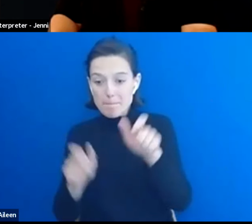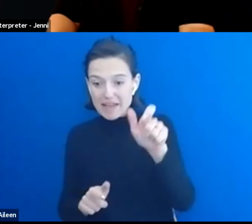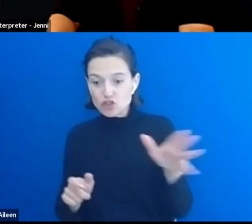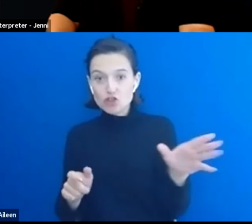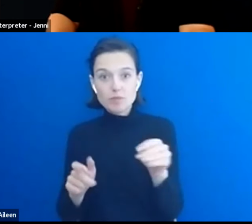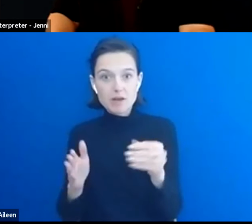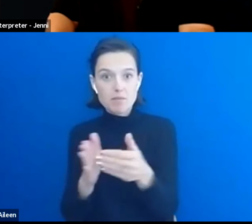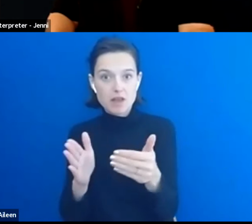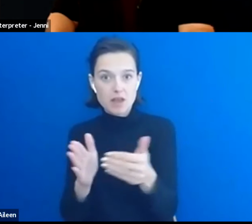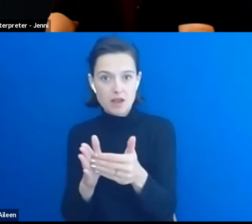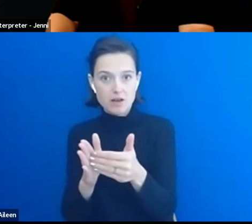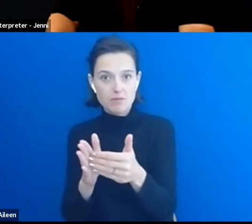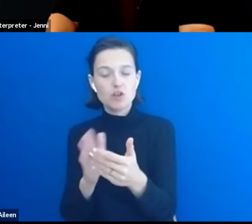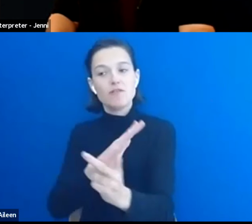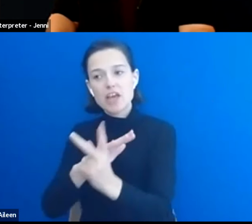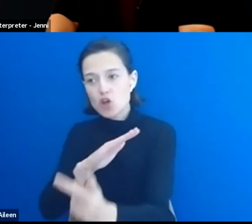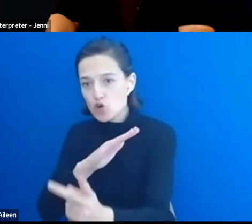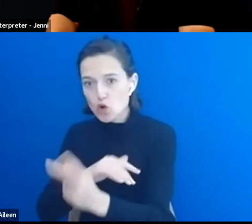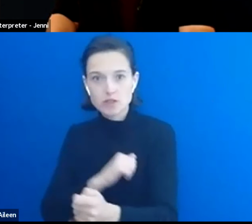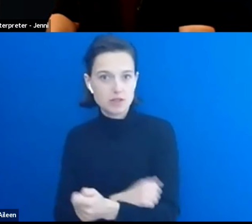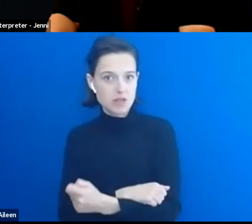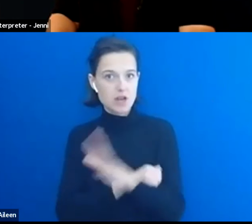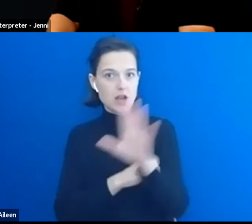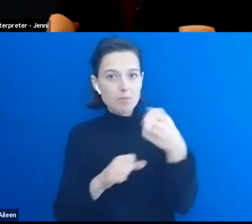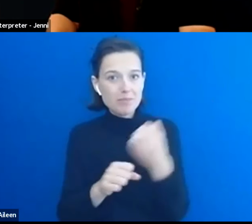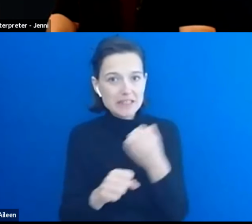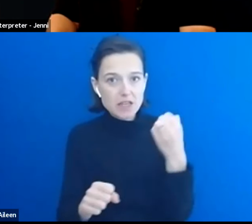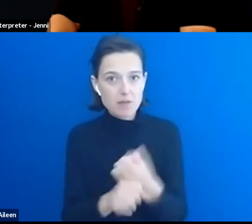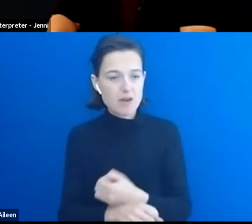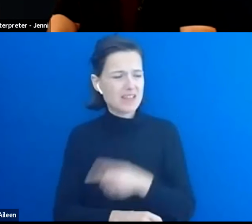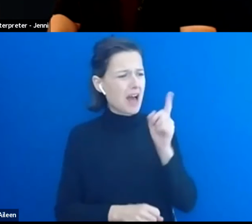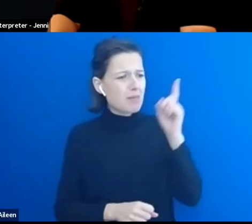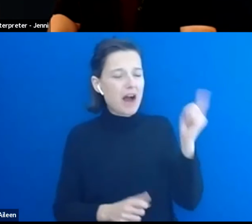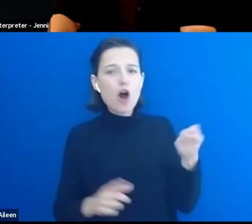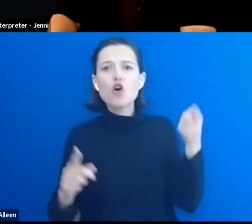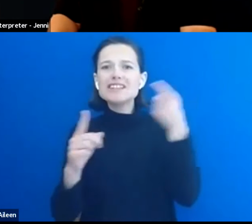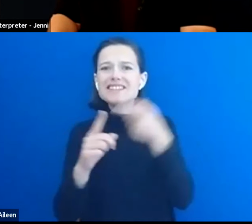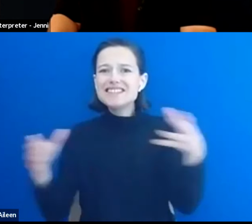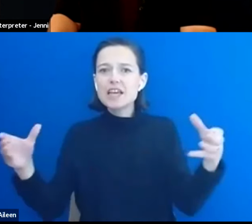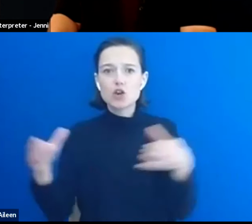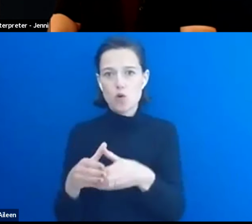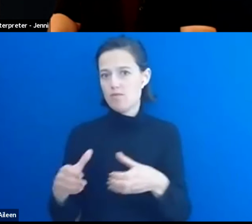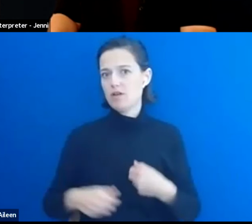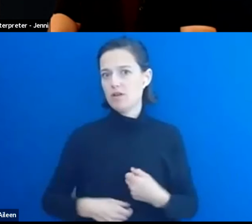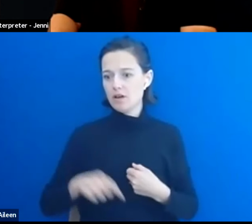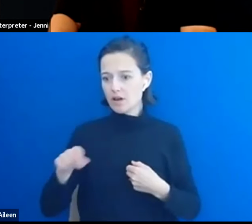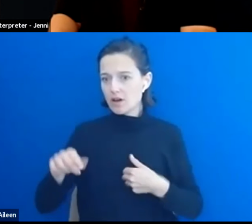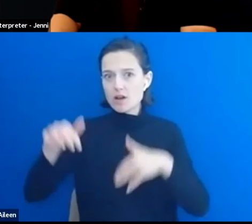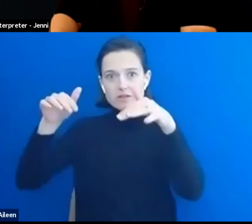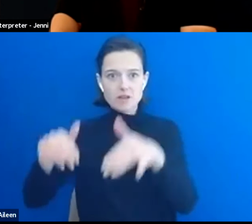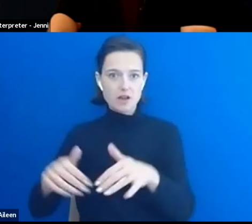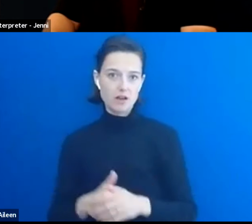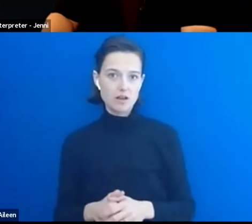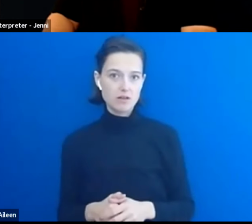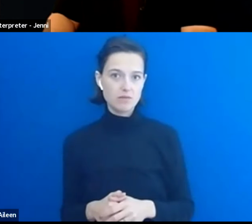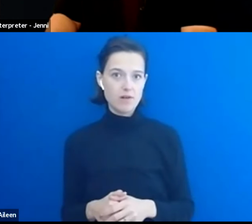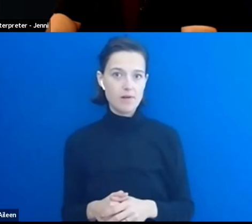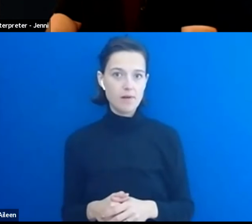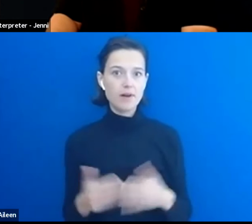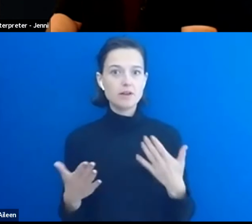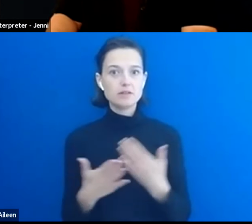als Mitarbeiter als relevante Zielgruppe zu entdecken. Und wie wir vorher schon gehört haben, ihr